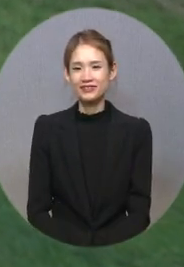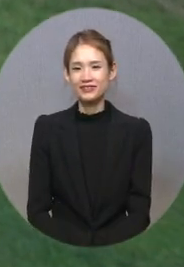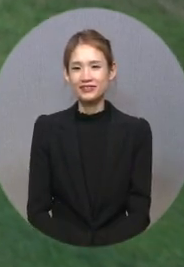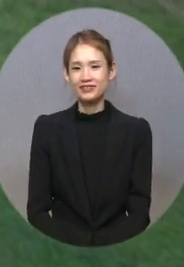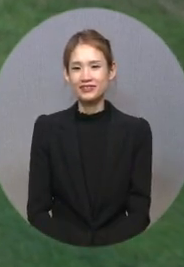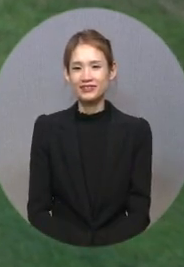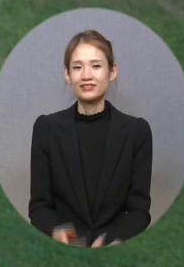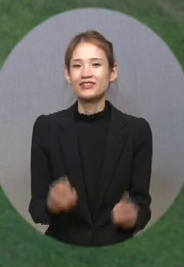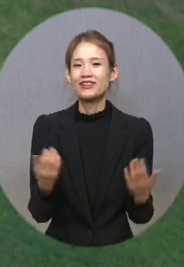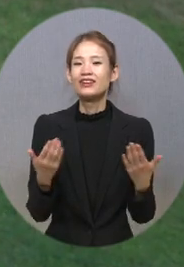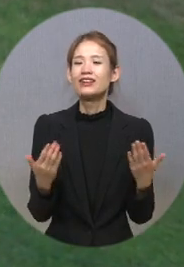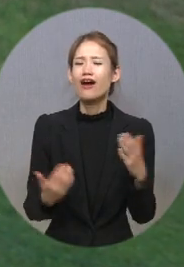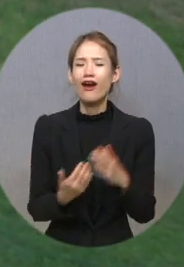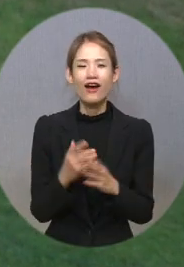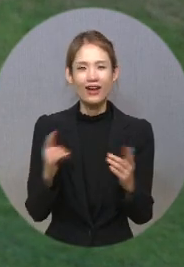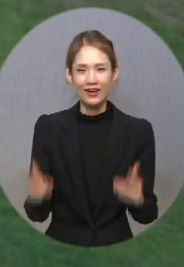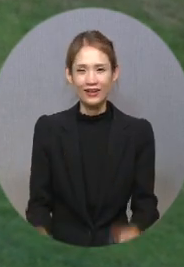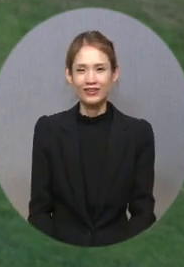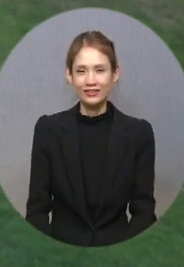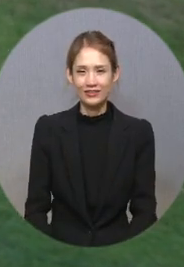그럴 일은 아니잖아. 어?